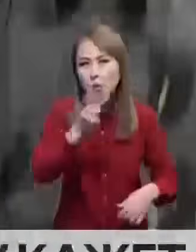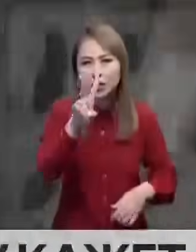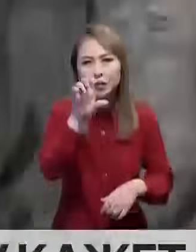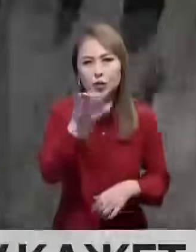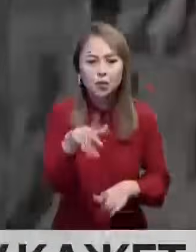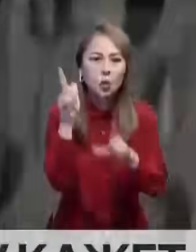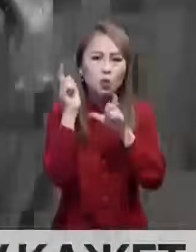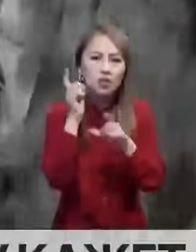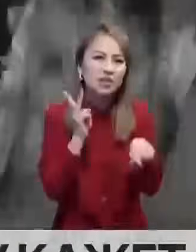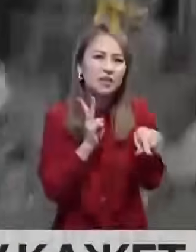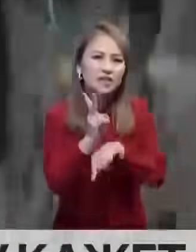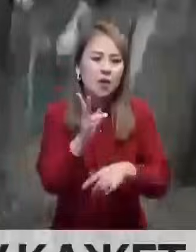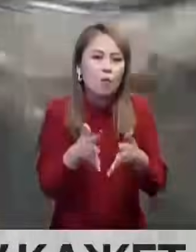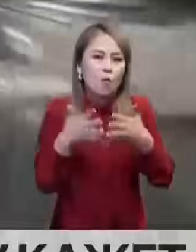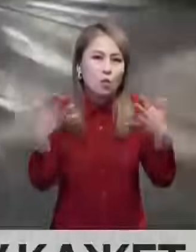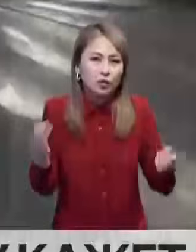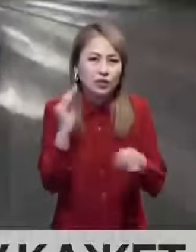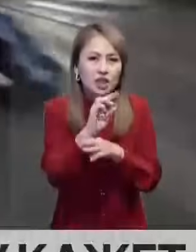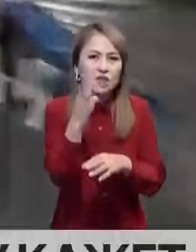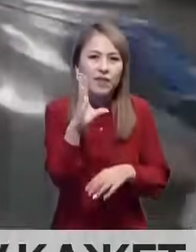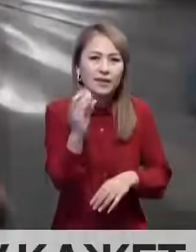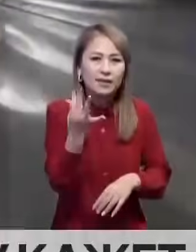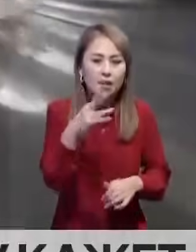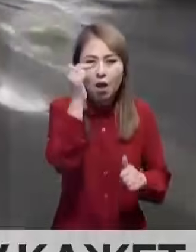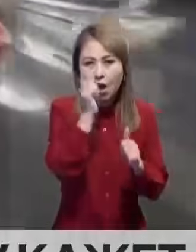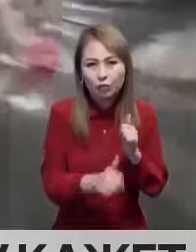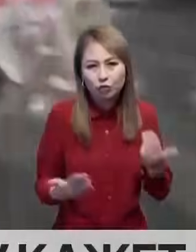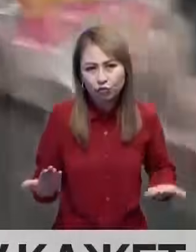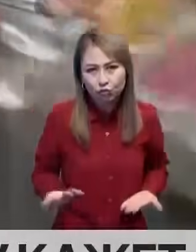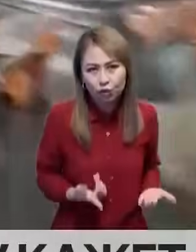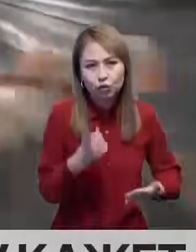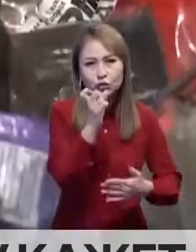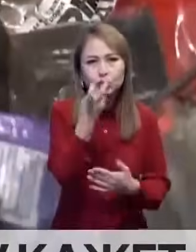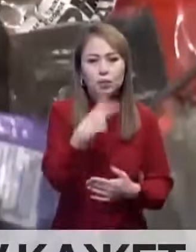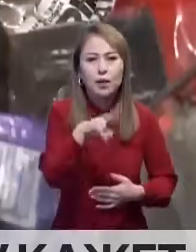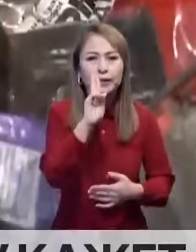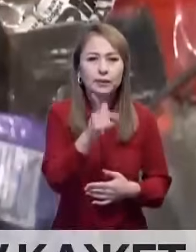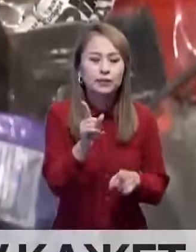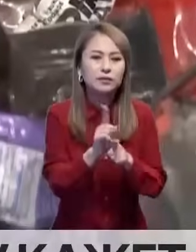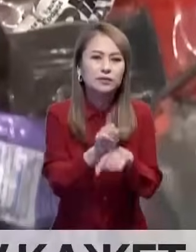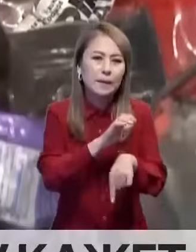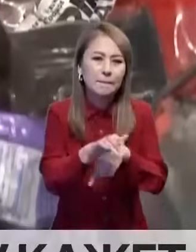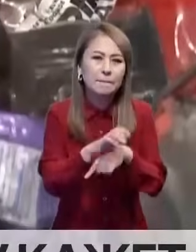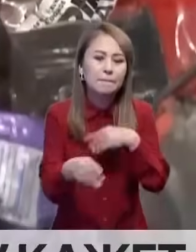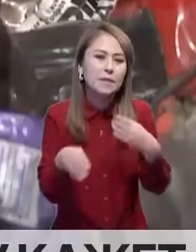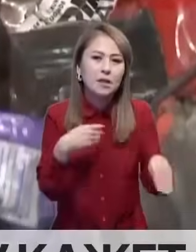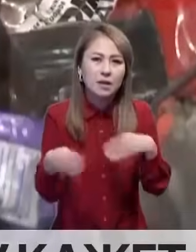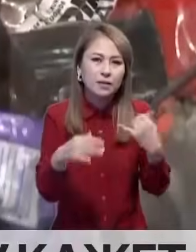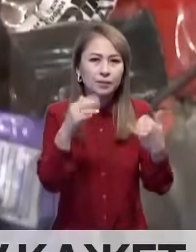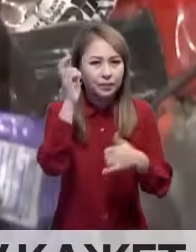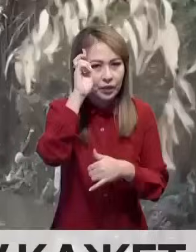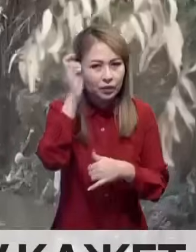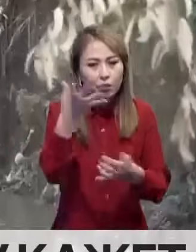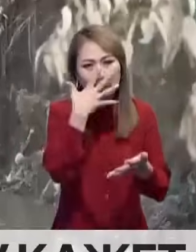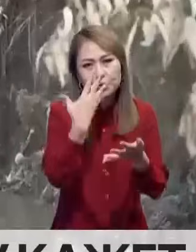тоннаға жетіп, екесе көбейген. Яғни Швецияда әр тұрғын жылына 120 келі пластик өнім пайдаланады деген сөз. Үкімет